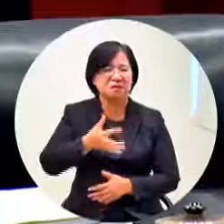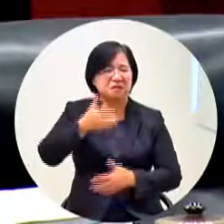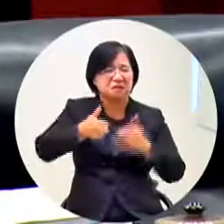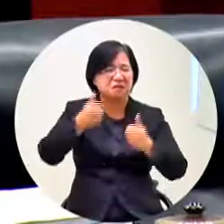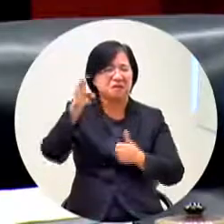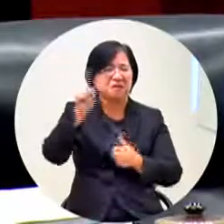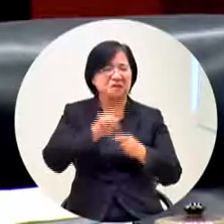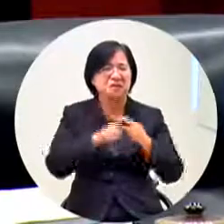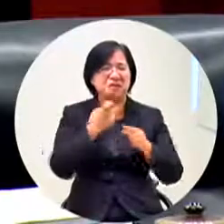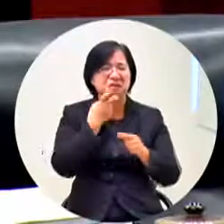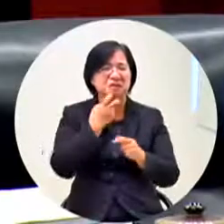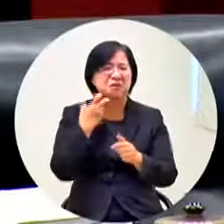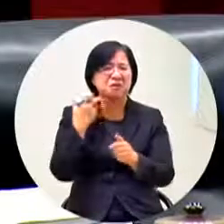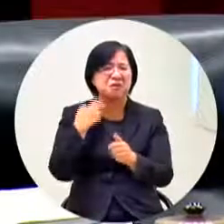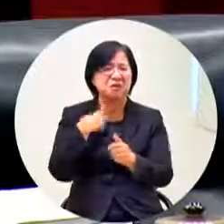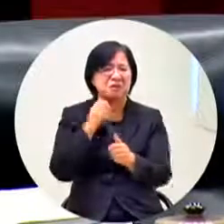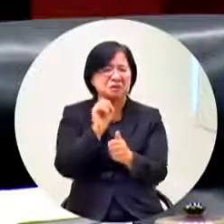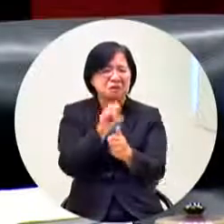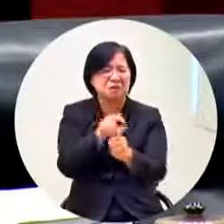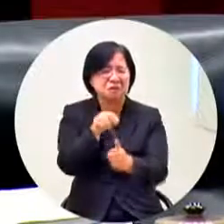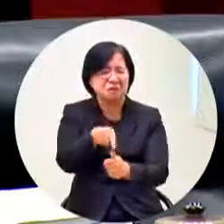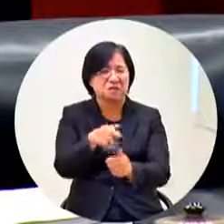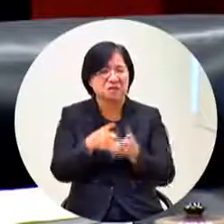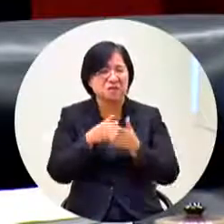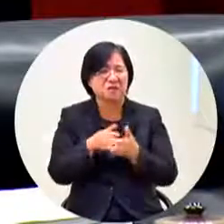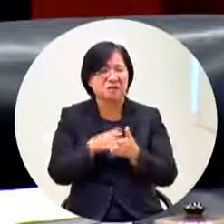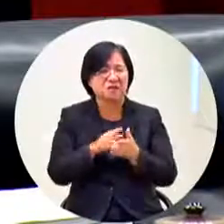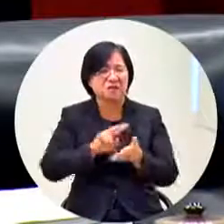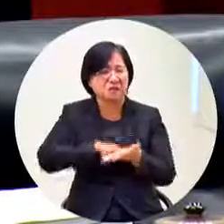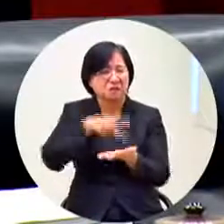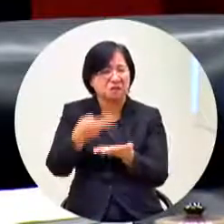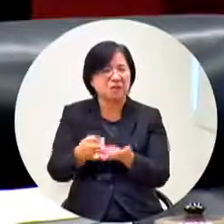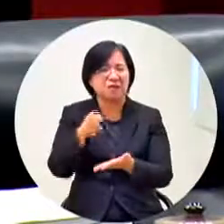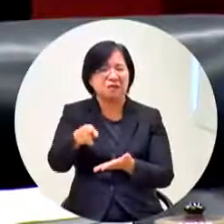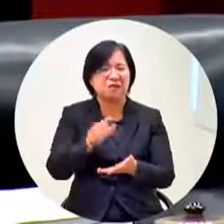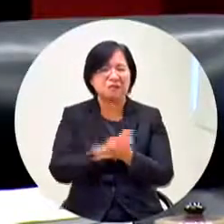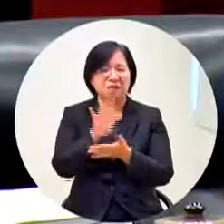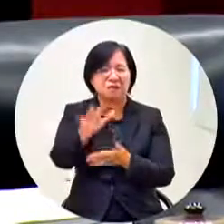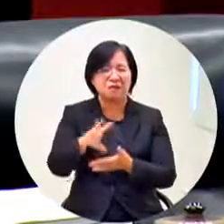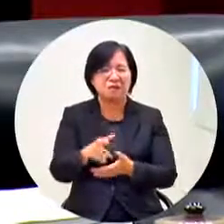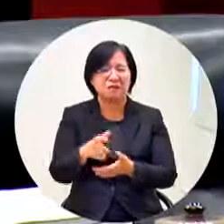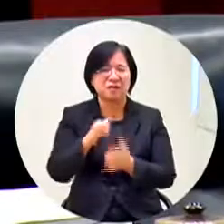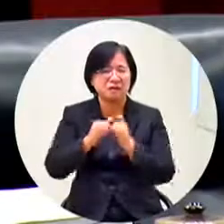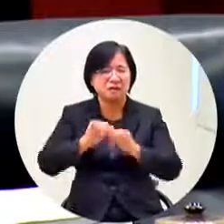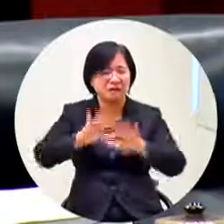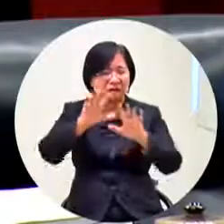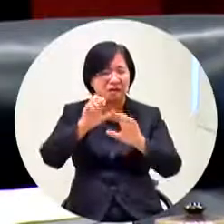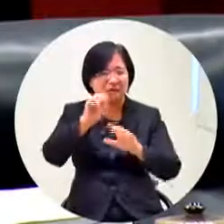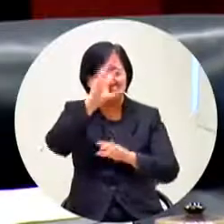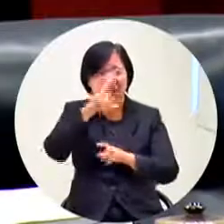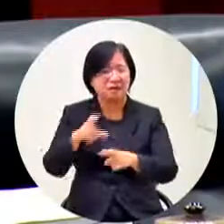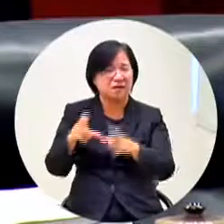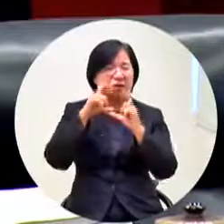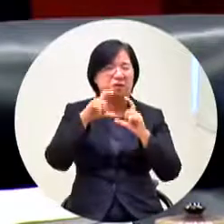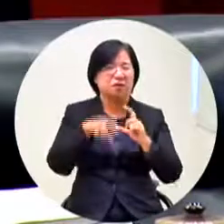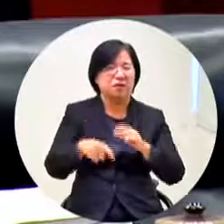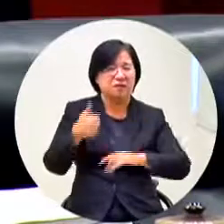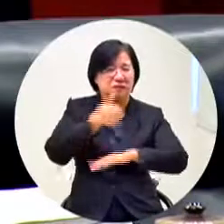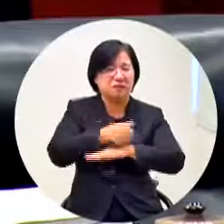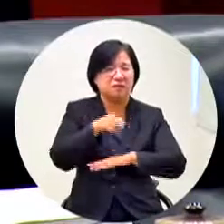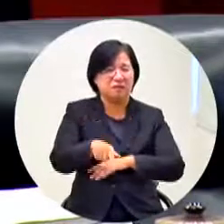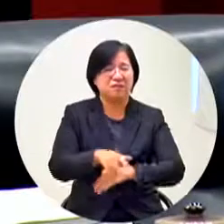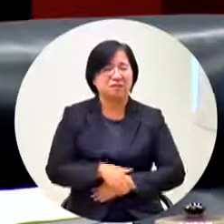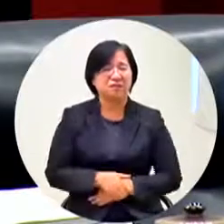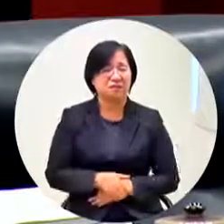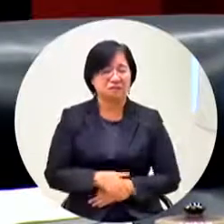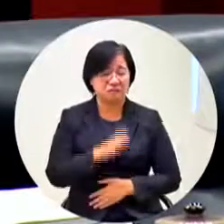别交代，还是你们认定未来就是民进党要班师回朝了，所以要赶快再做一下县城吗？